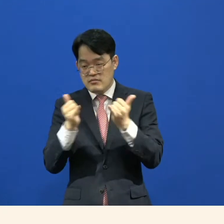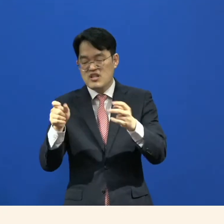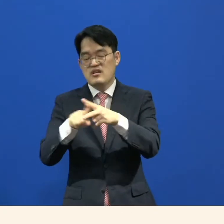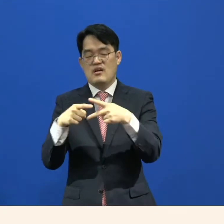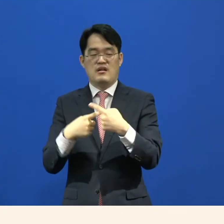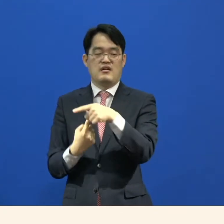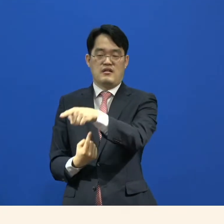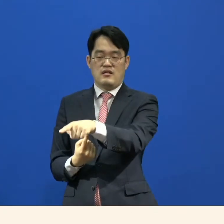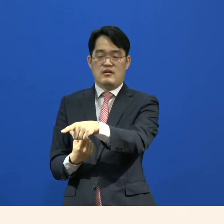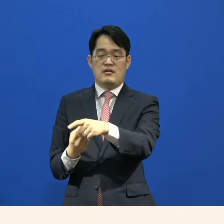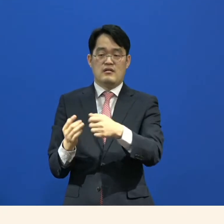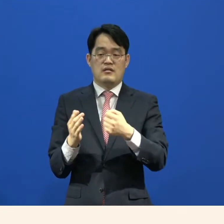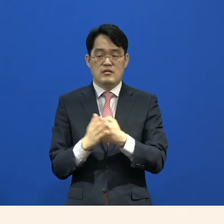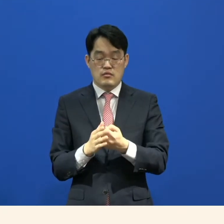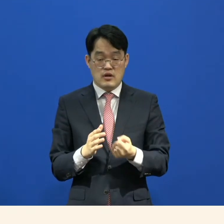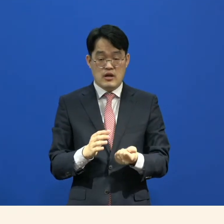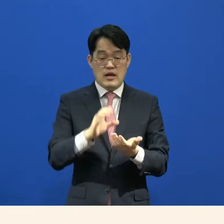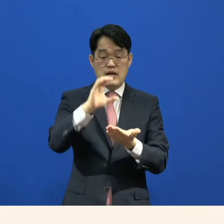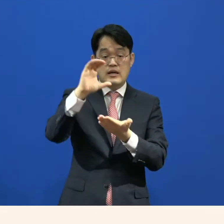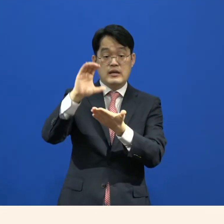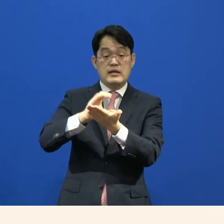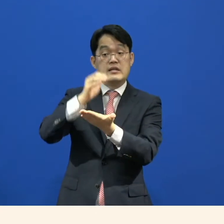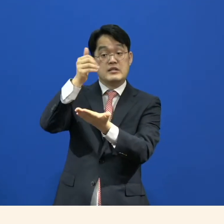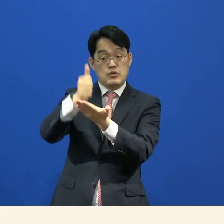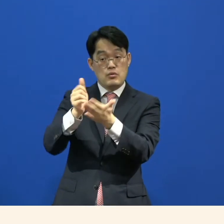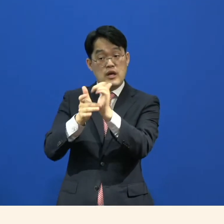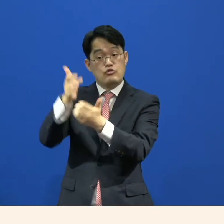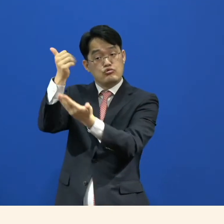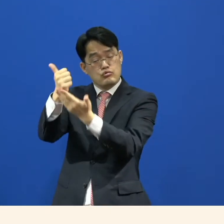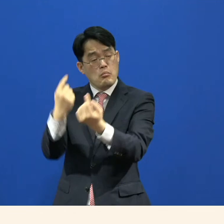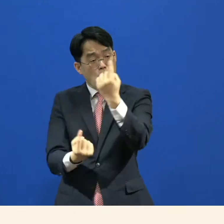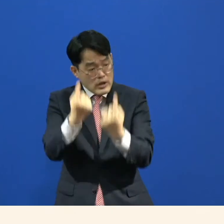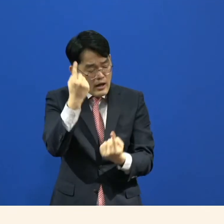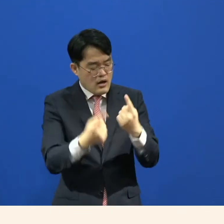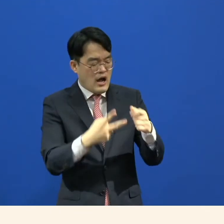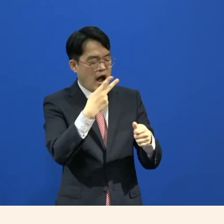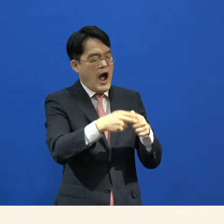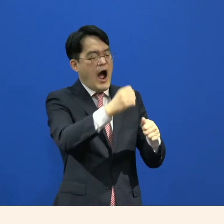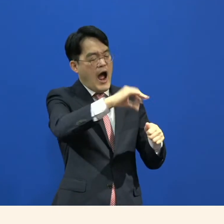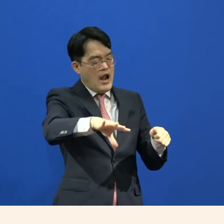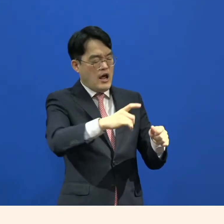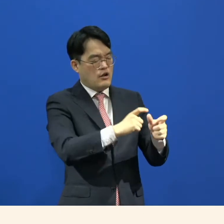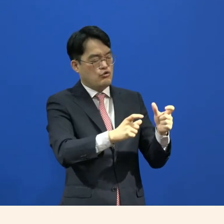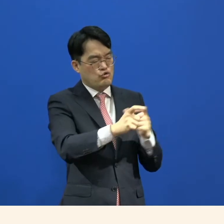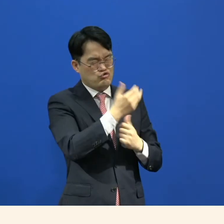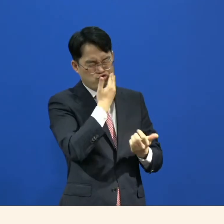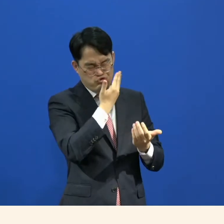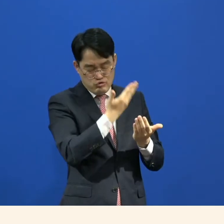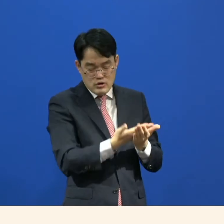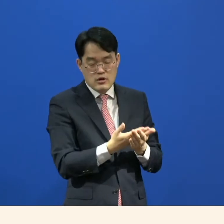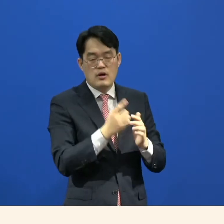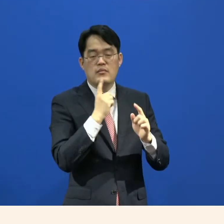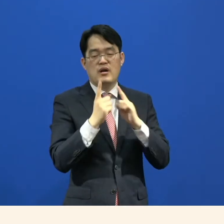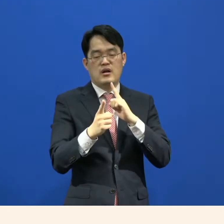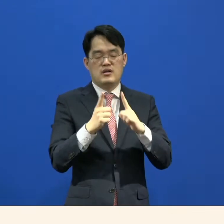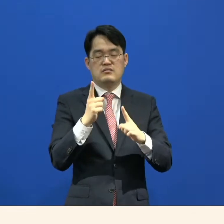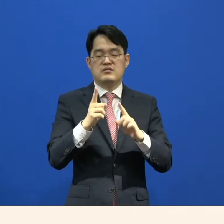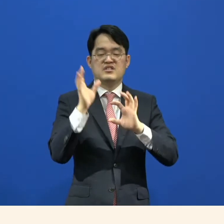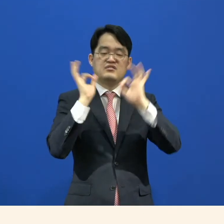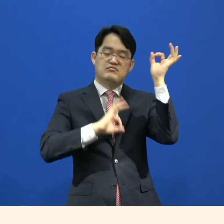그들은 그리스도와 할례를 결국은 더 강조하게 된 것입니다. 할례는 이스라엘 백성들에게 2000년의 역사 속에 지켜온